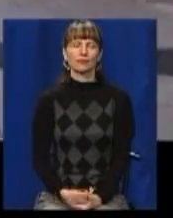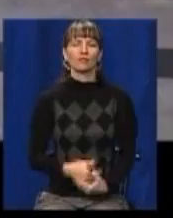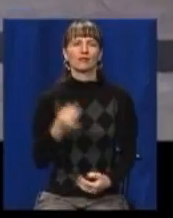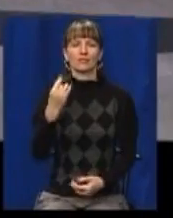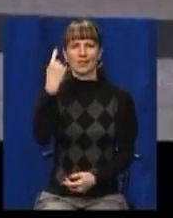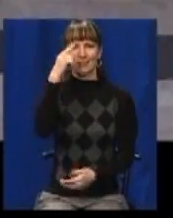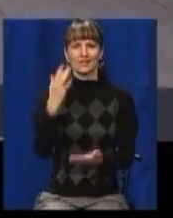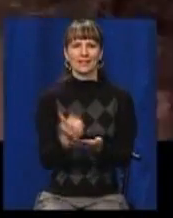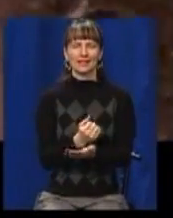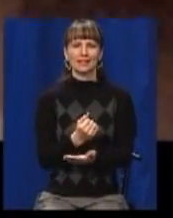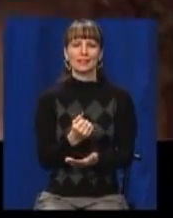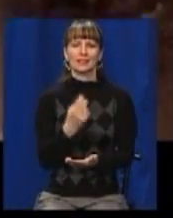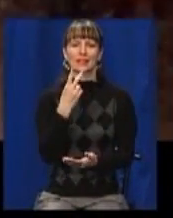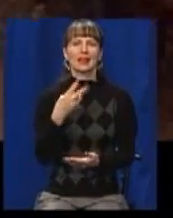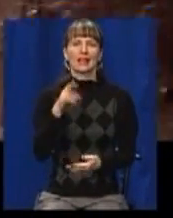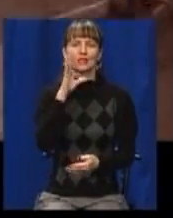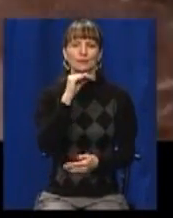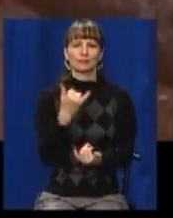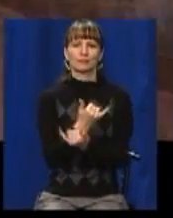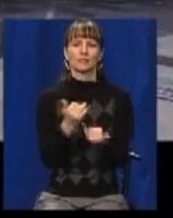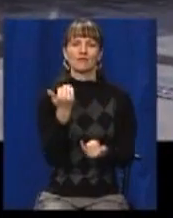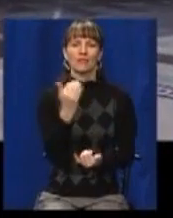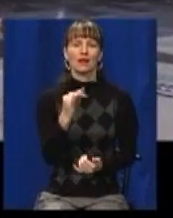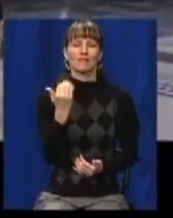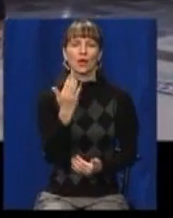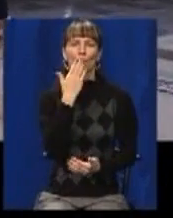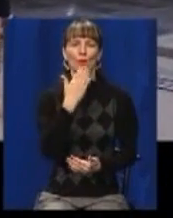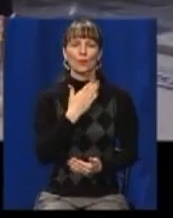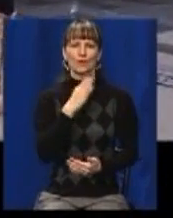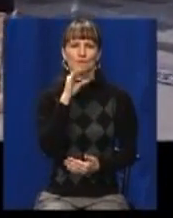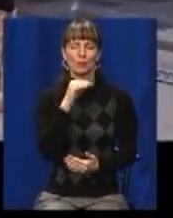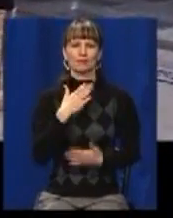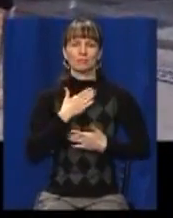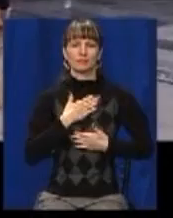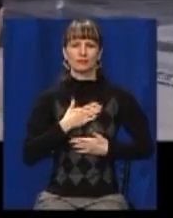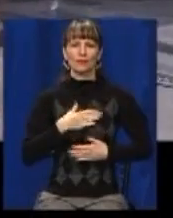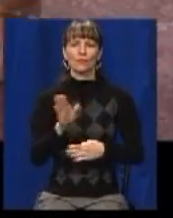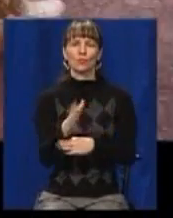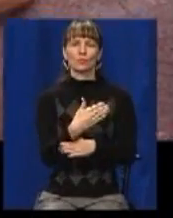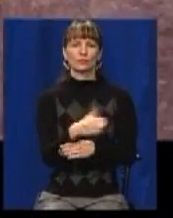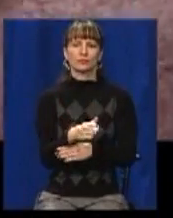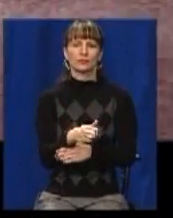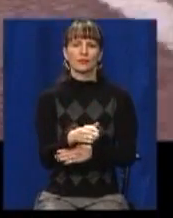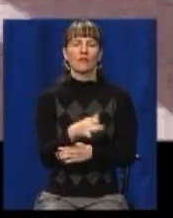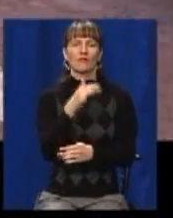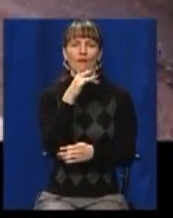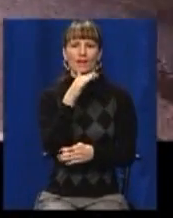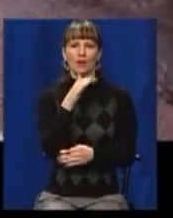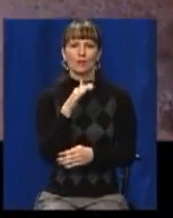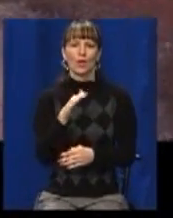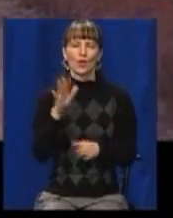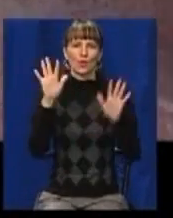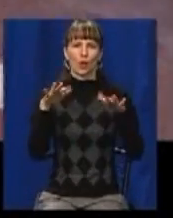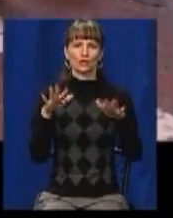Цікавий винахід, як парасолька для песиків, забезпечить вам і вашому улюбленцю насолодитися вуличною прогулянкою навіть у похмуру та